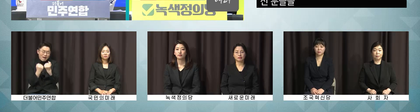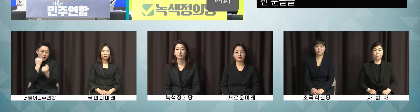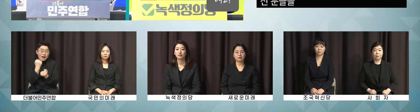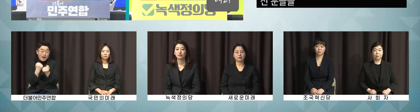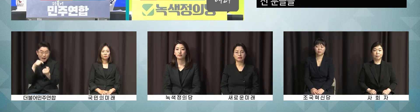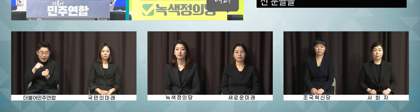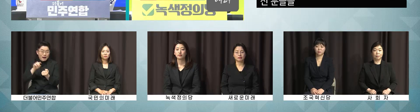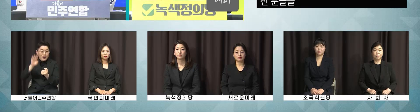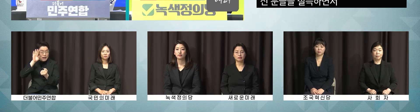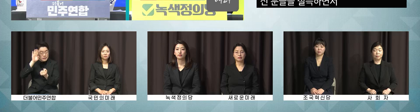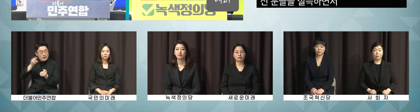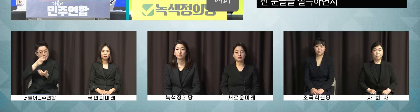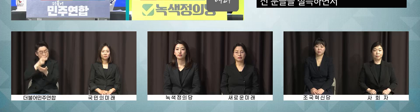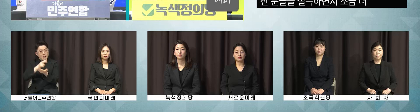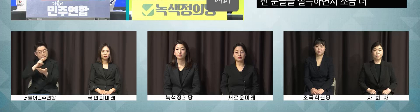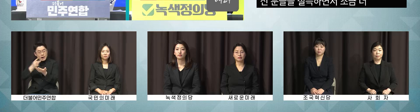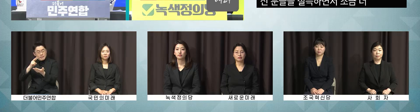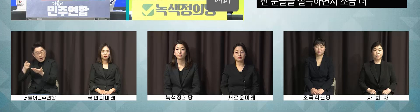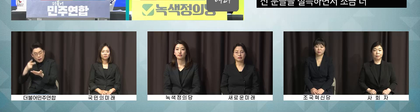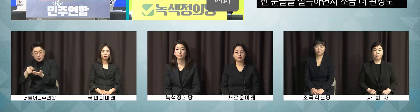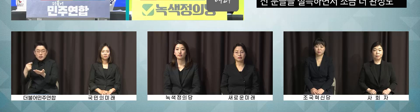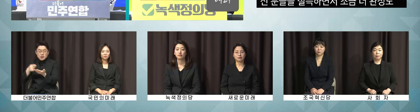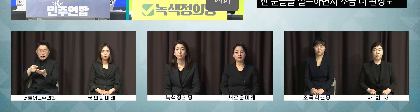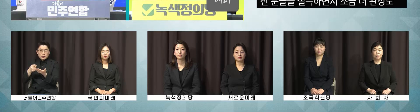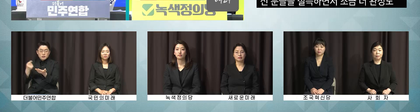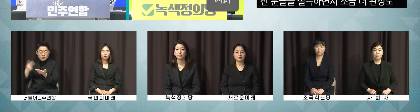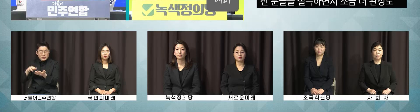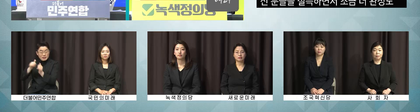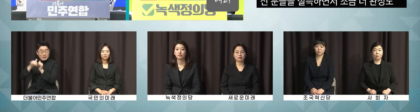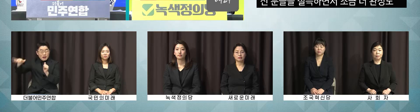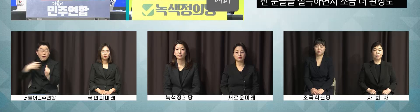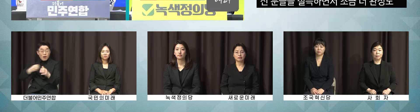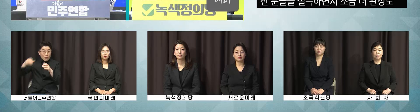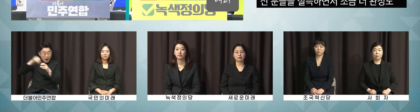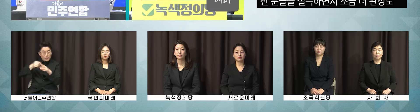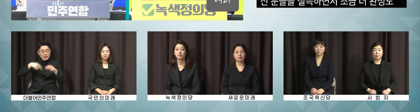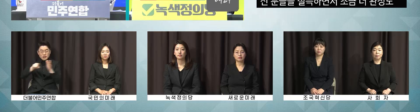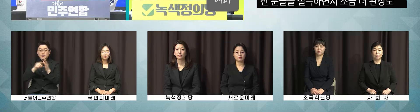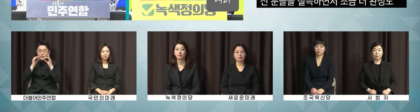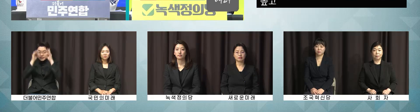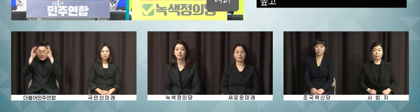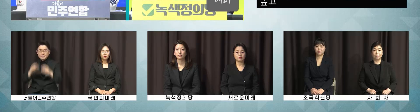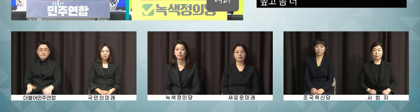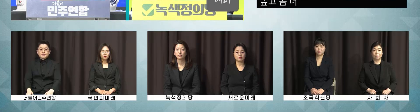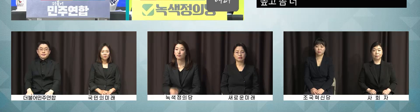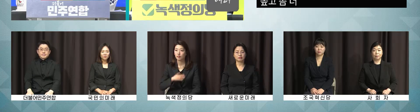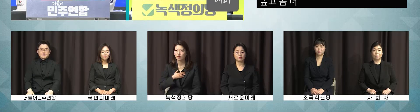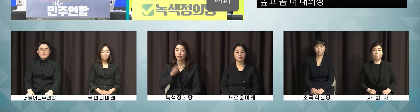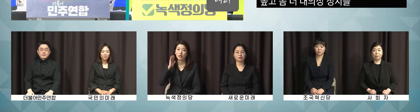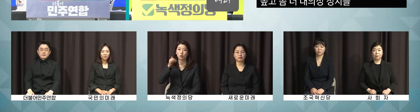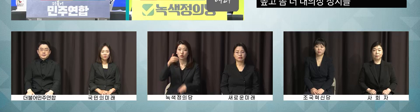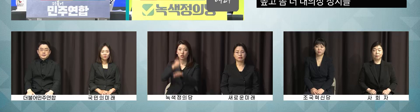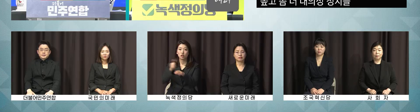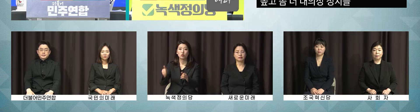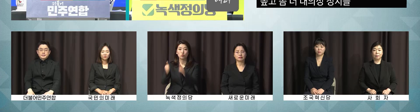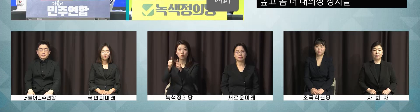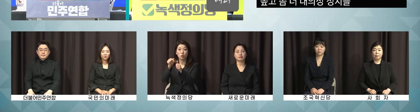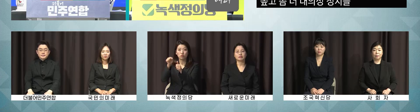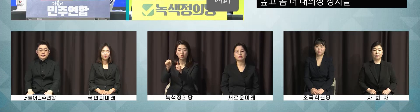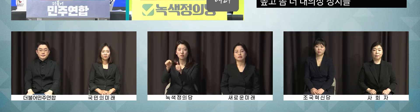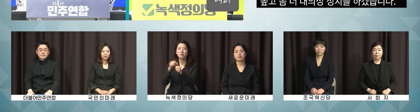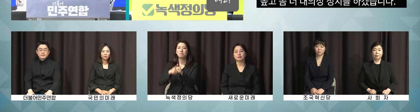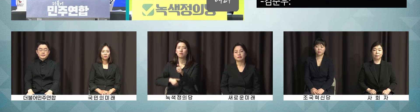더 완성도 높고 좀 더 대의성이 높은 정치제도를 만들어 나가도록 노력할 것입니다. 저는 대통령 결선 투표제는